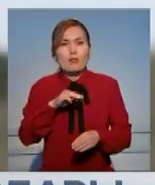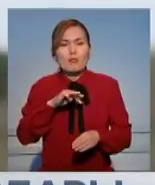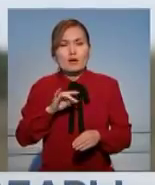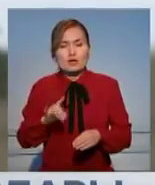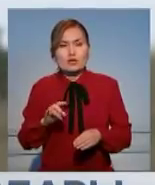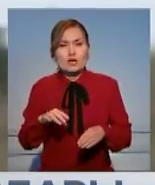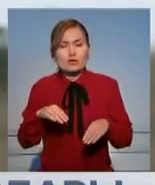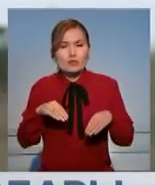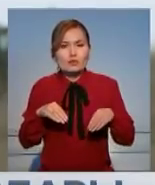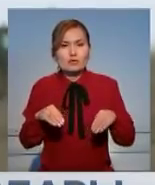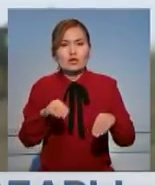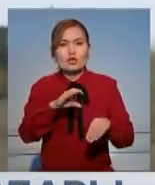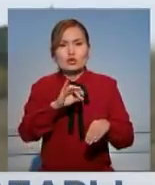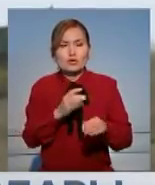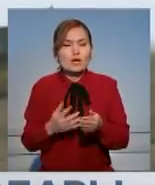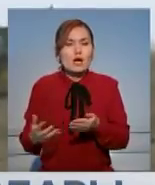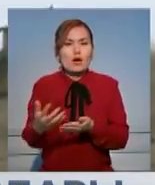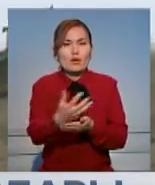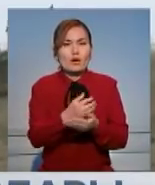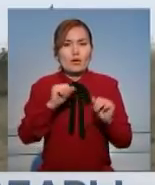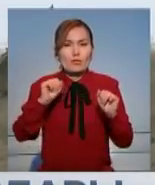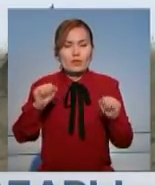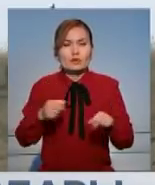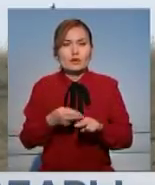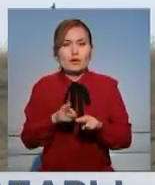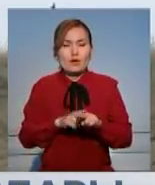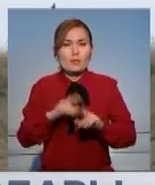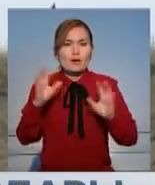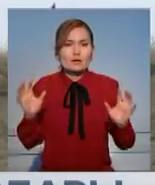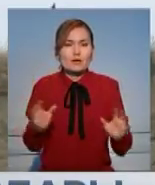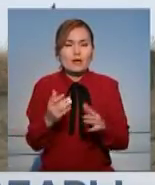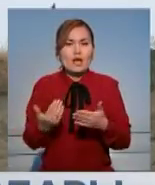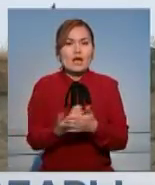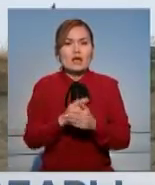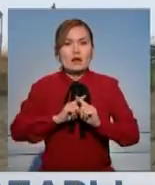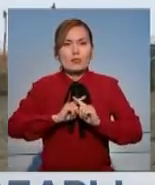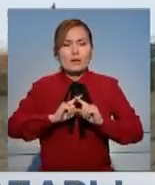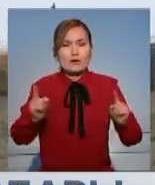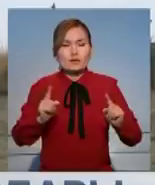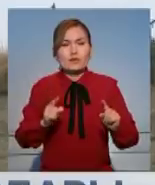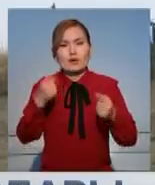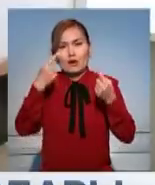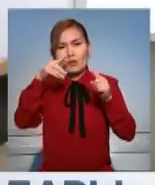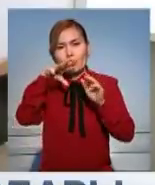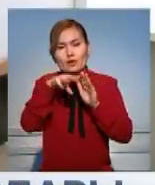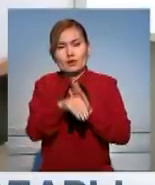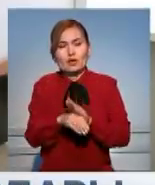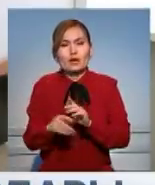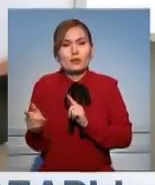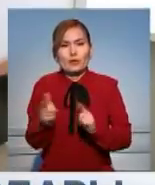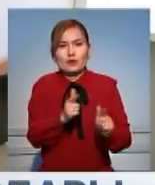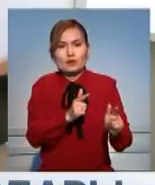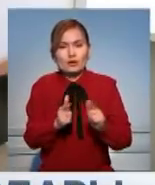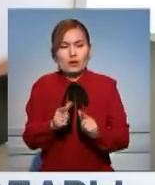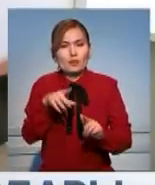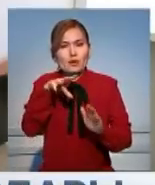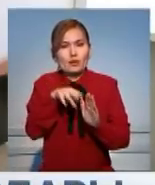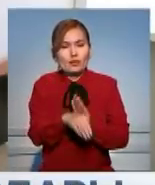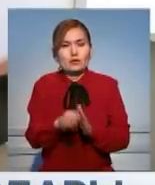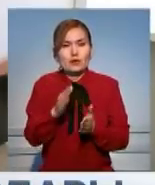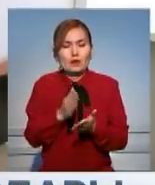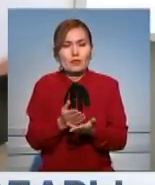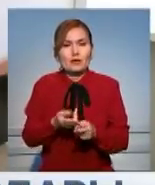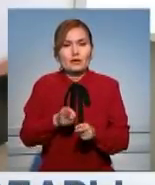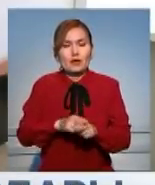болатынын көрсетті. Озық тәжірибе күріш алқаптарын күтудің инновациялық әдістерімен өнім дайындау технологияларын қамтиды. Білім